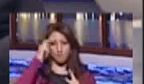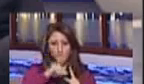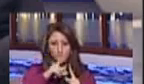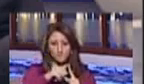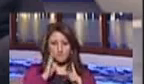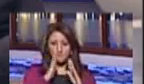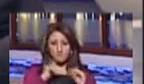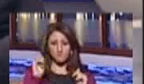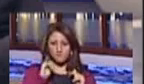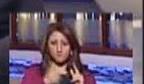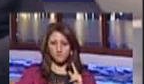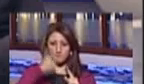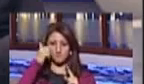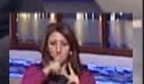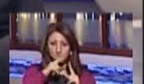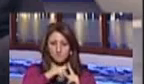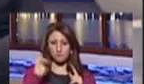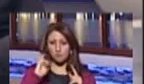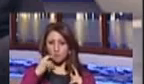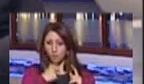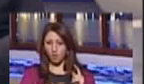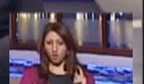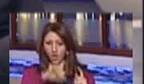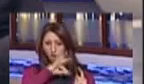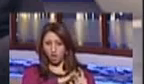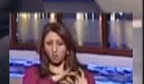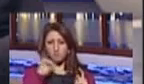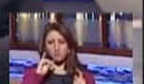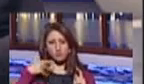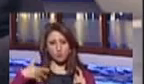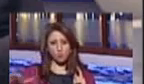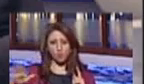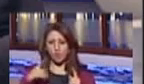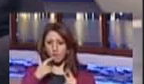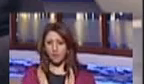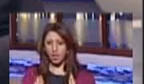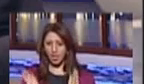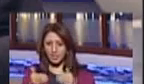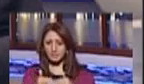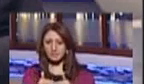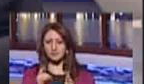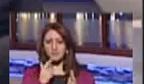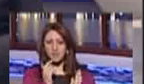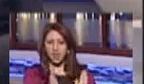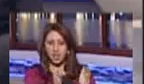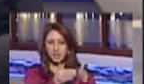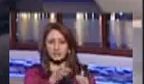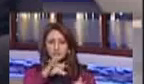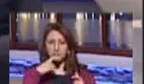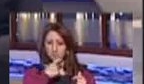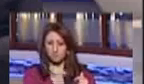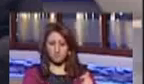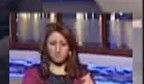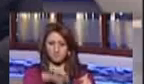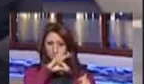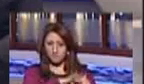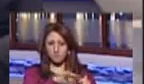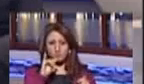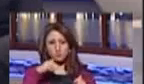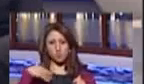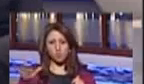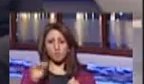اجعلوا مصالح الوطن العليا تعلو فوق المصالح الضيقه للاحزاب والتيارات السياسيه. قلنا ان في ملايين